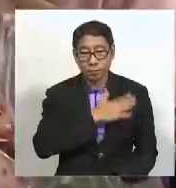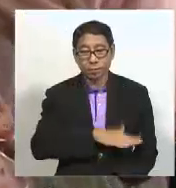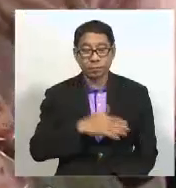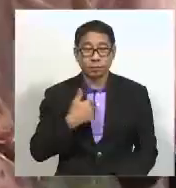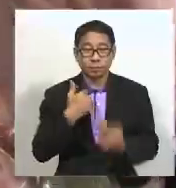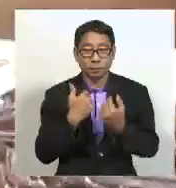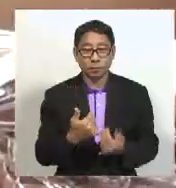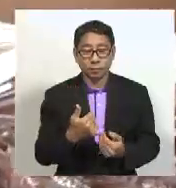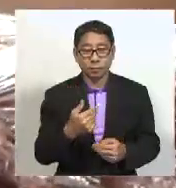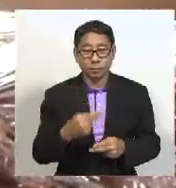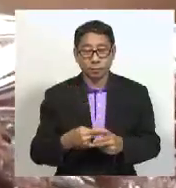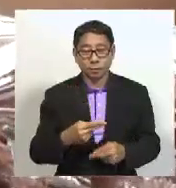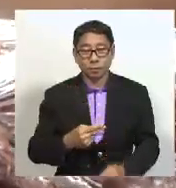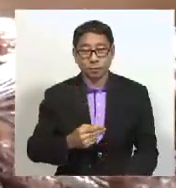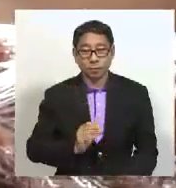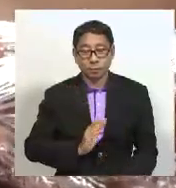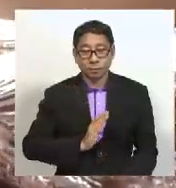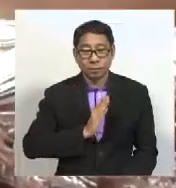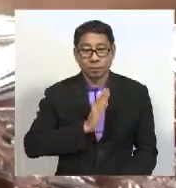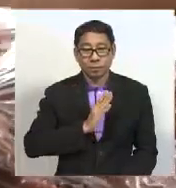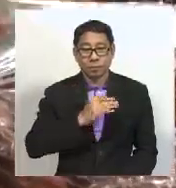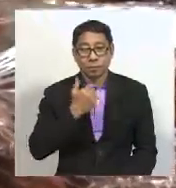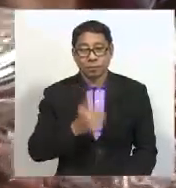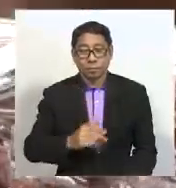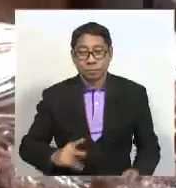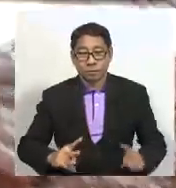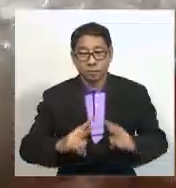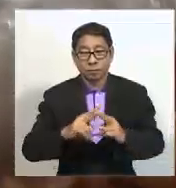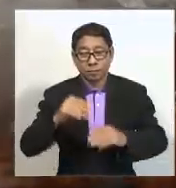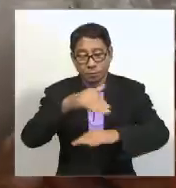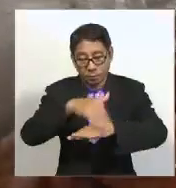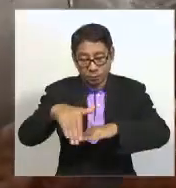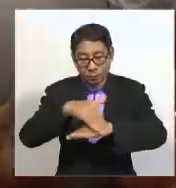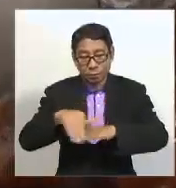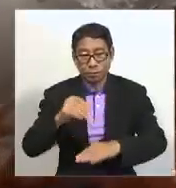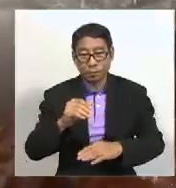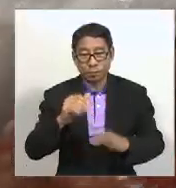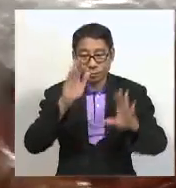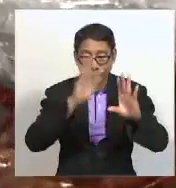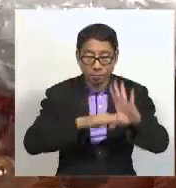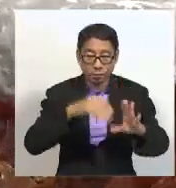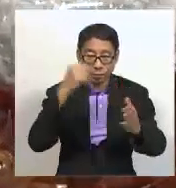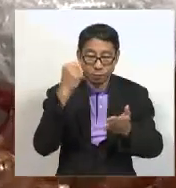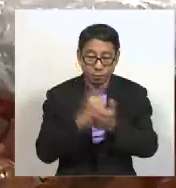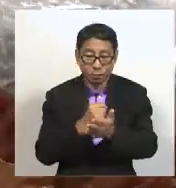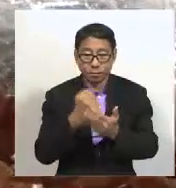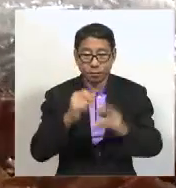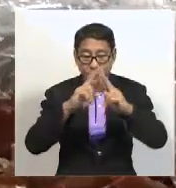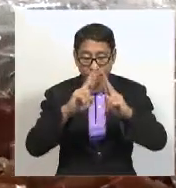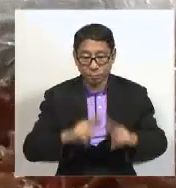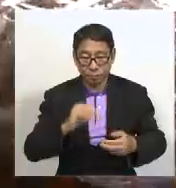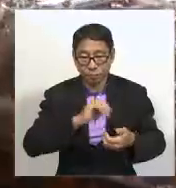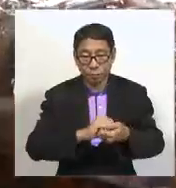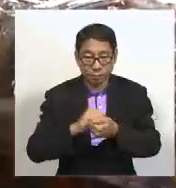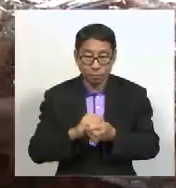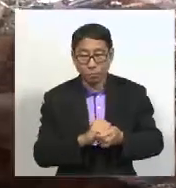ทางด้านนายภูมิศักดิ์อารัญญาเกษมสุขอธิบดีกรมบัญชีกลางบอกว่าการเปิดรับลงทะเบียนผู้ประกอบการร้านค้าเข้า